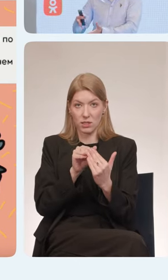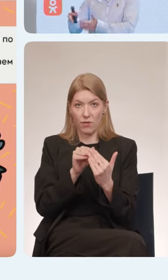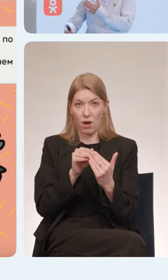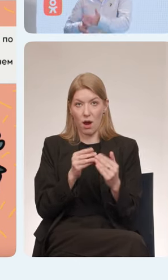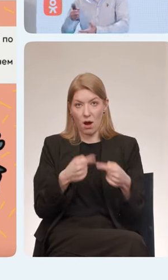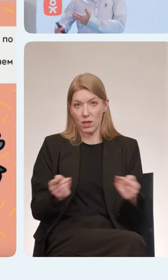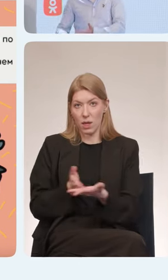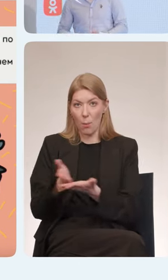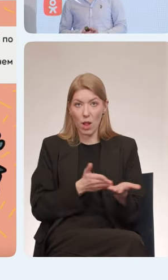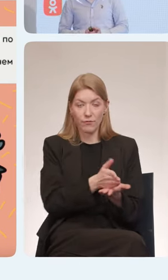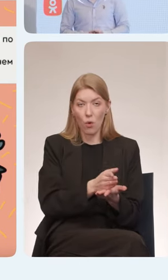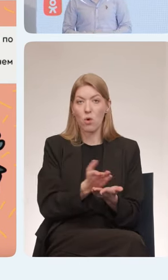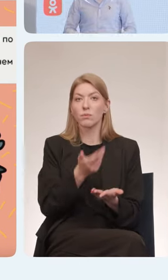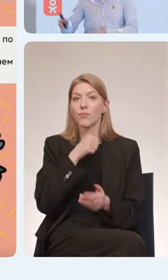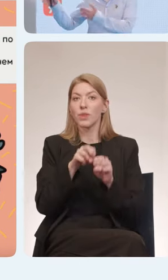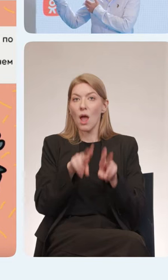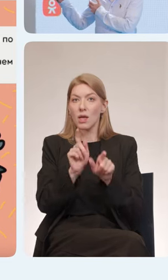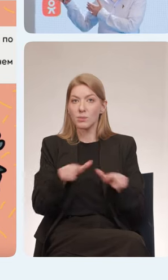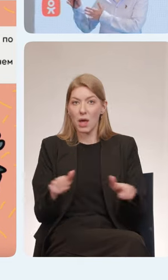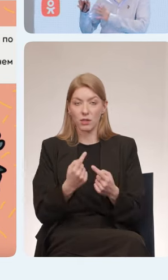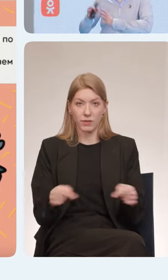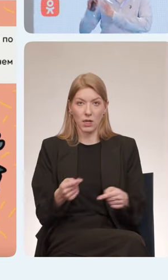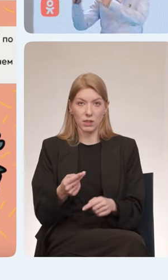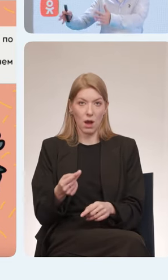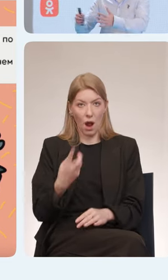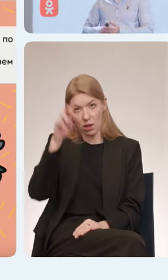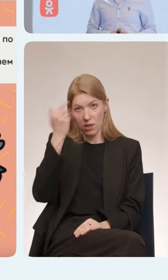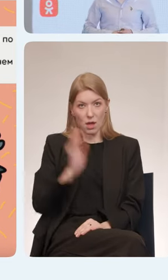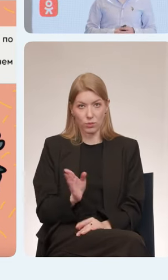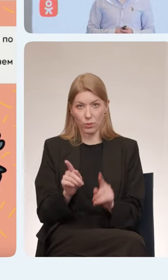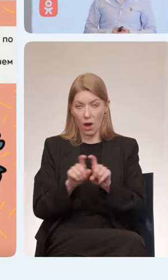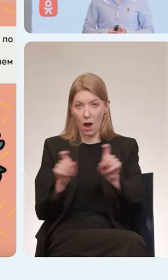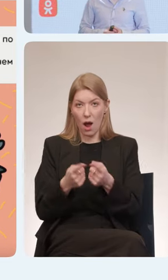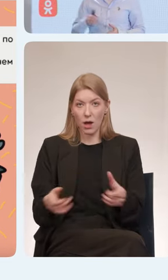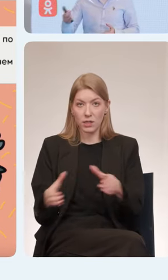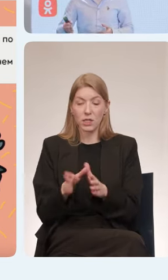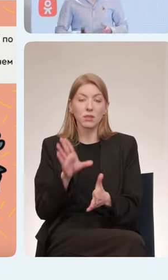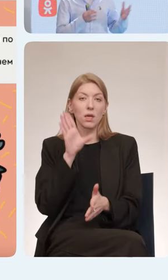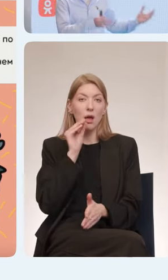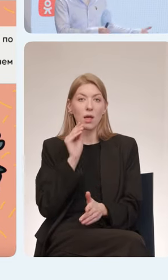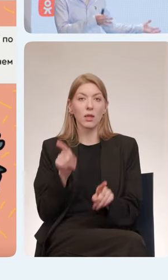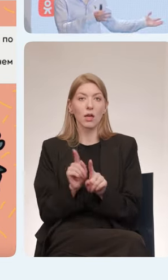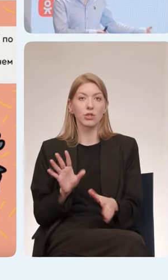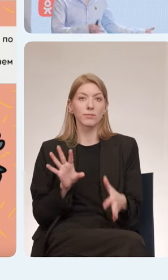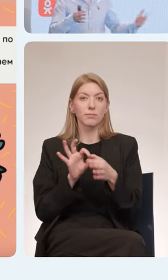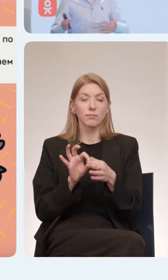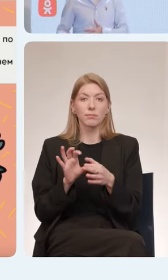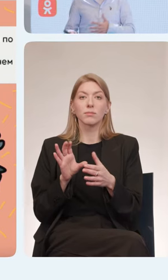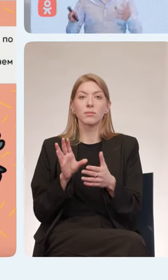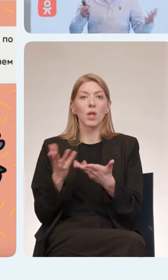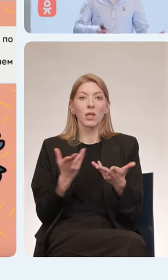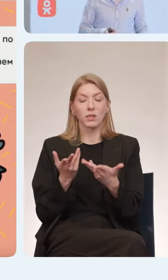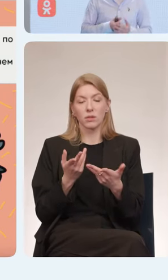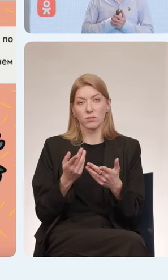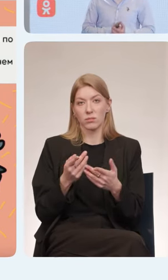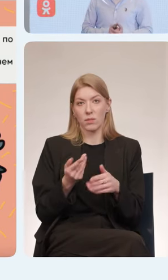экспертов из некоммерческих организаций, и ну, иногда подключается какая-то креативная составляющая со стороны в лице каких-то